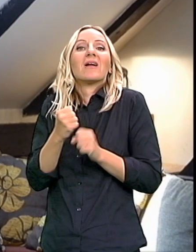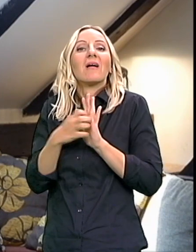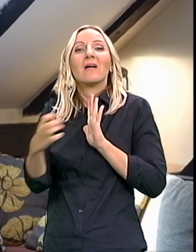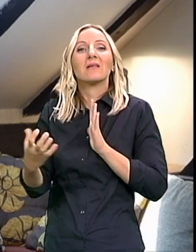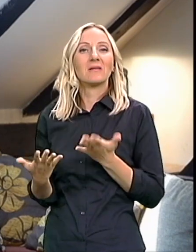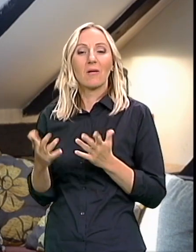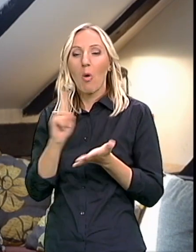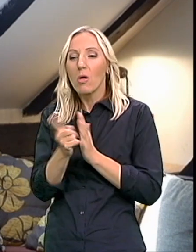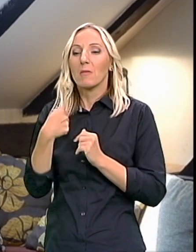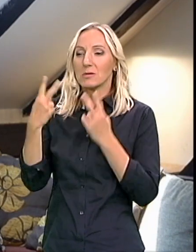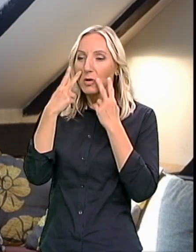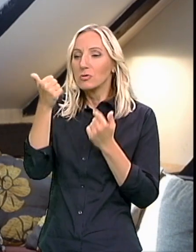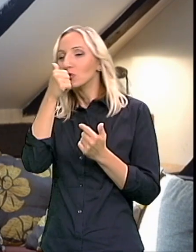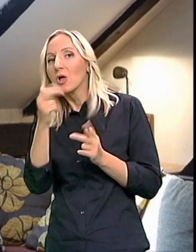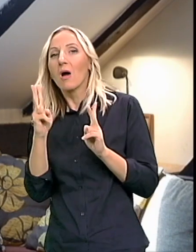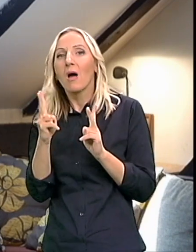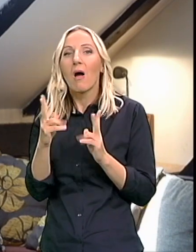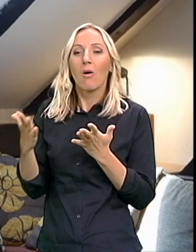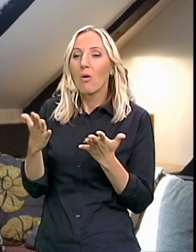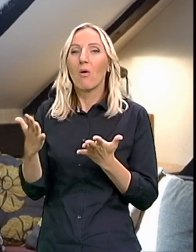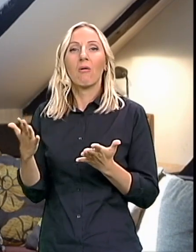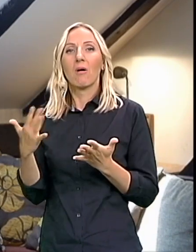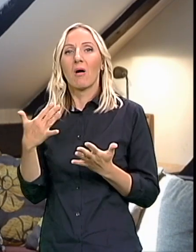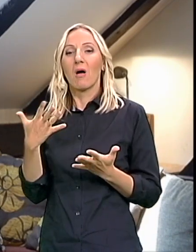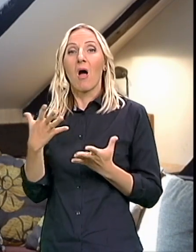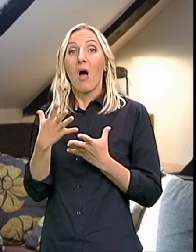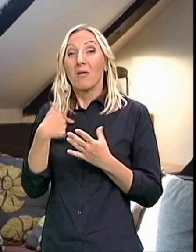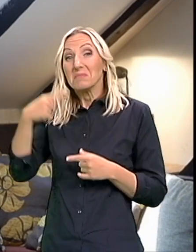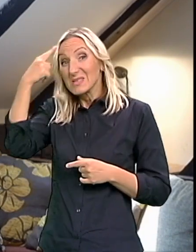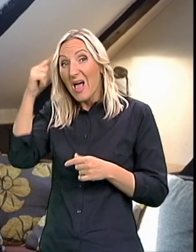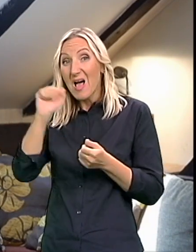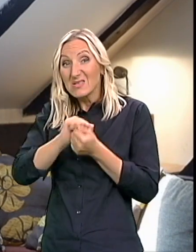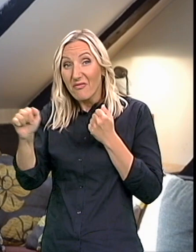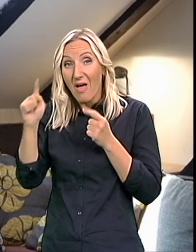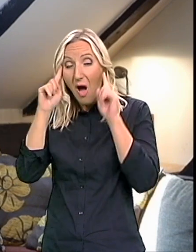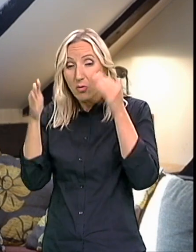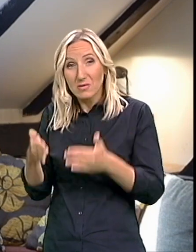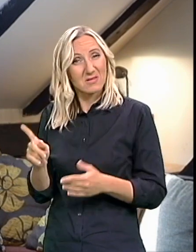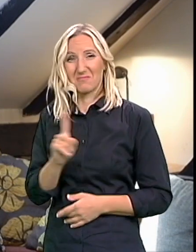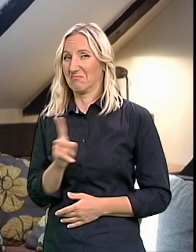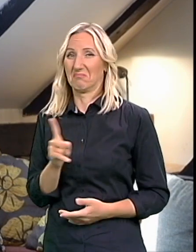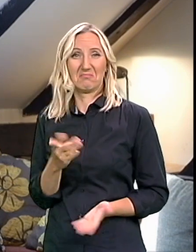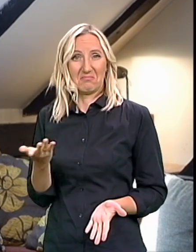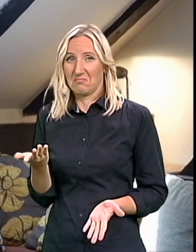šta, kako, gde je Nije se mnogo znalo o autizmu Nije bilo mnogo toga Međutim